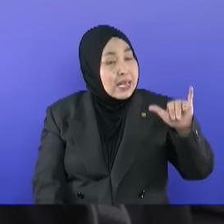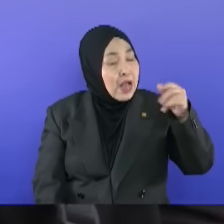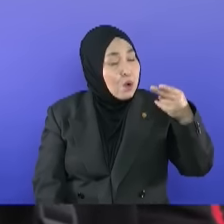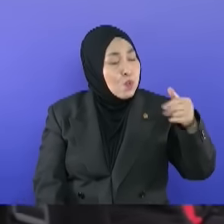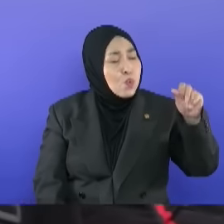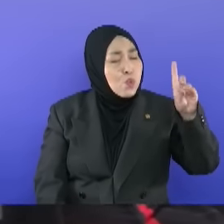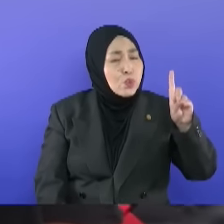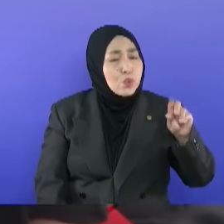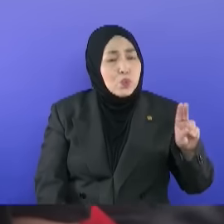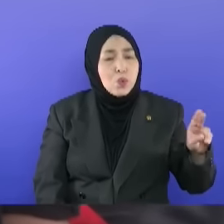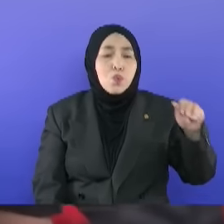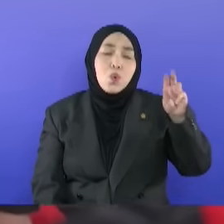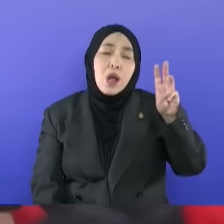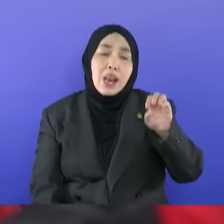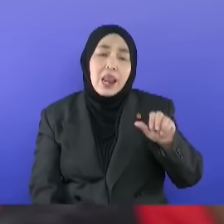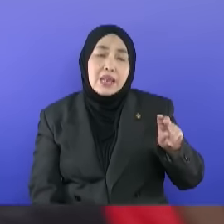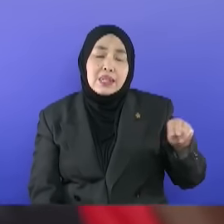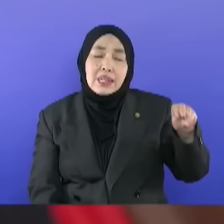yahudu